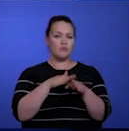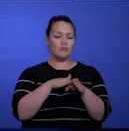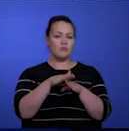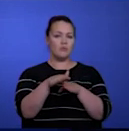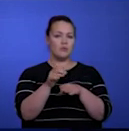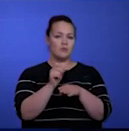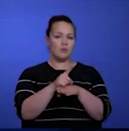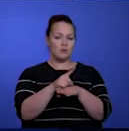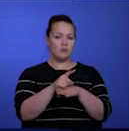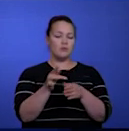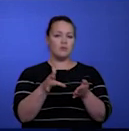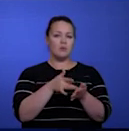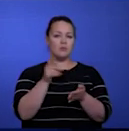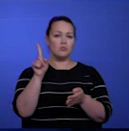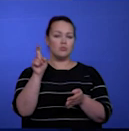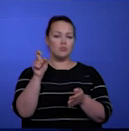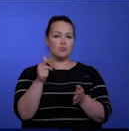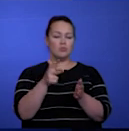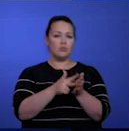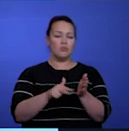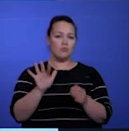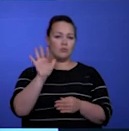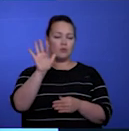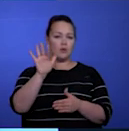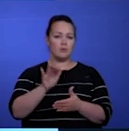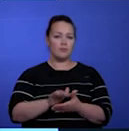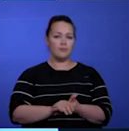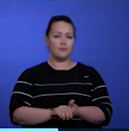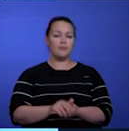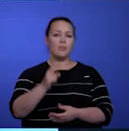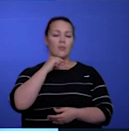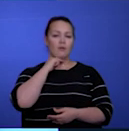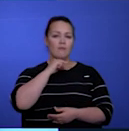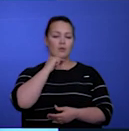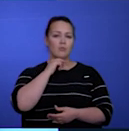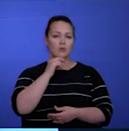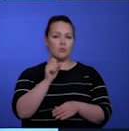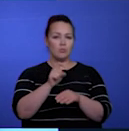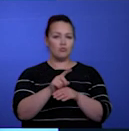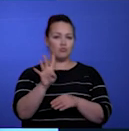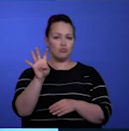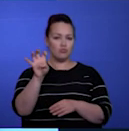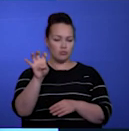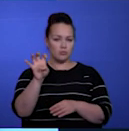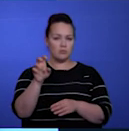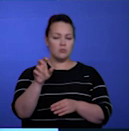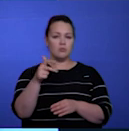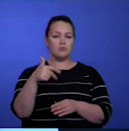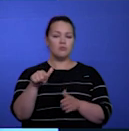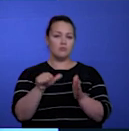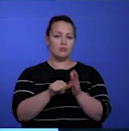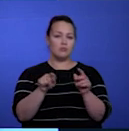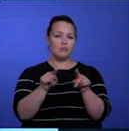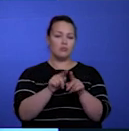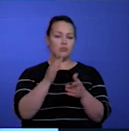задание на странице 185 обратите внимание в упражнении 436 тоже